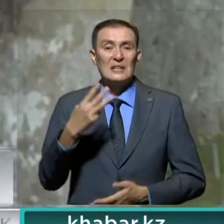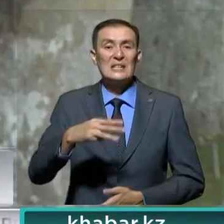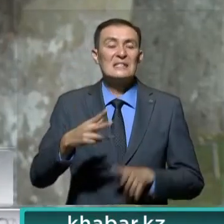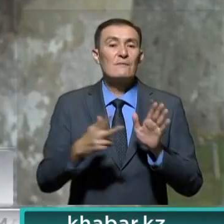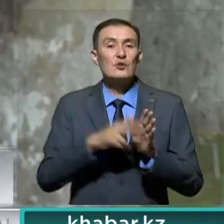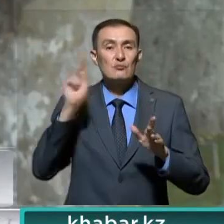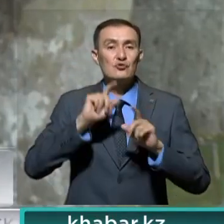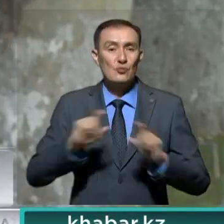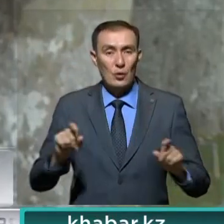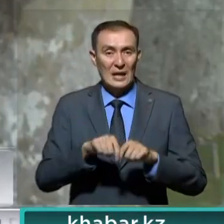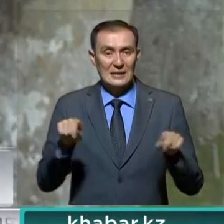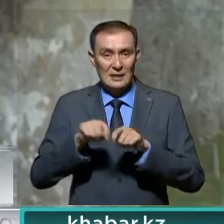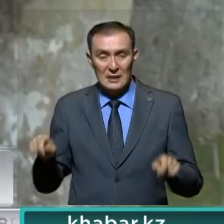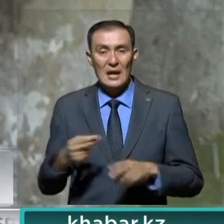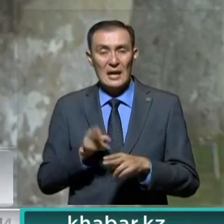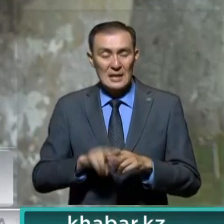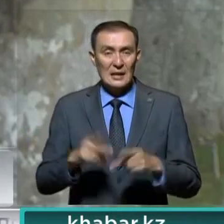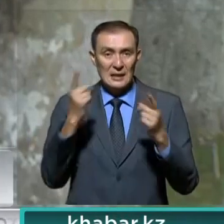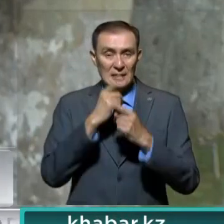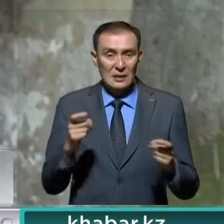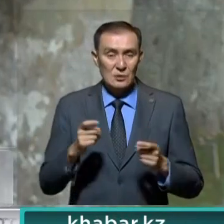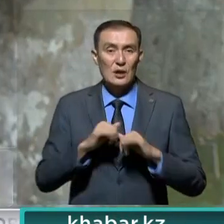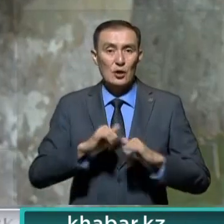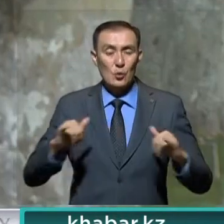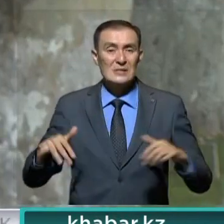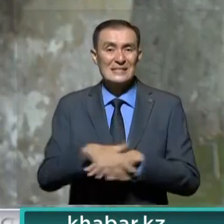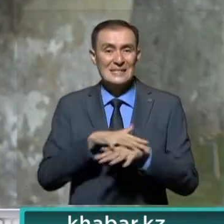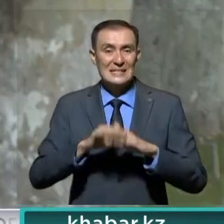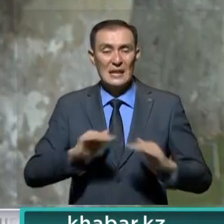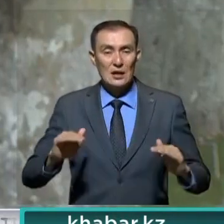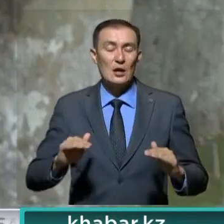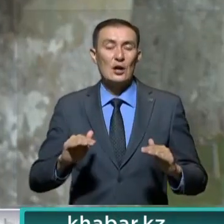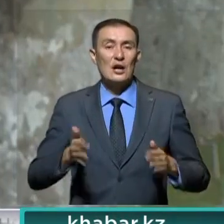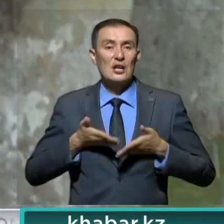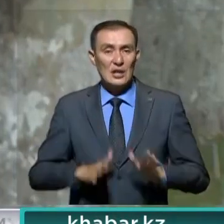38 школ. Эти все данные, когда рост детей, рождаемость детей учитывается.